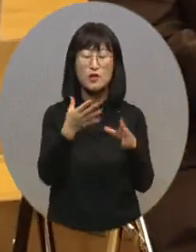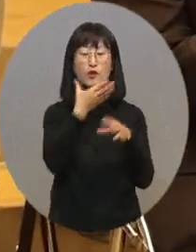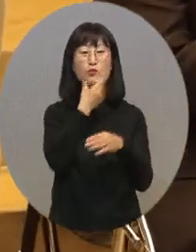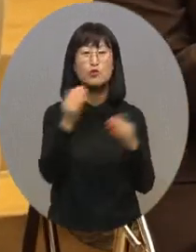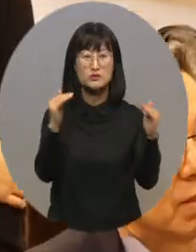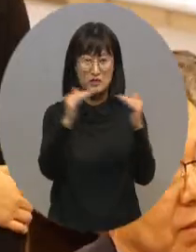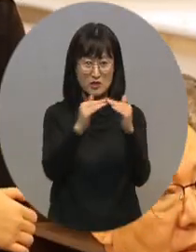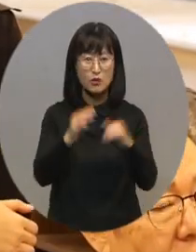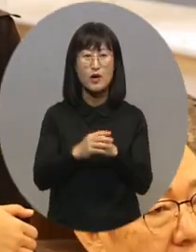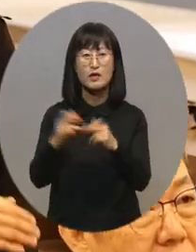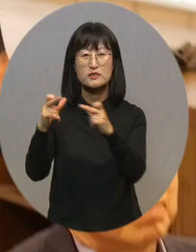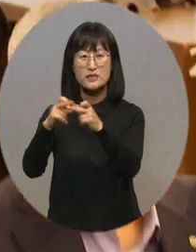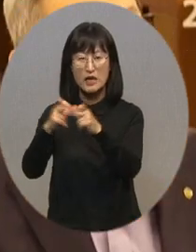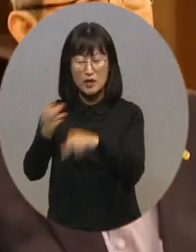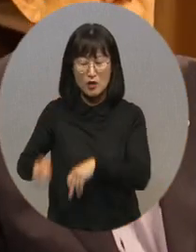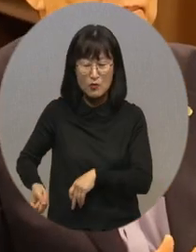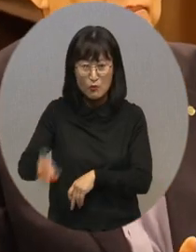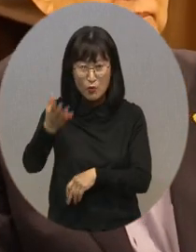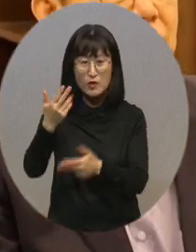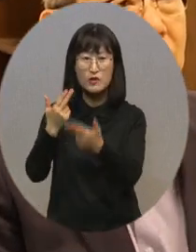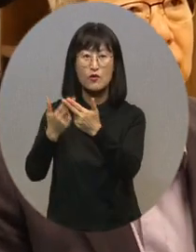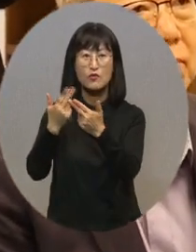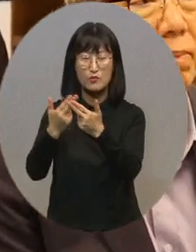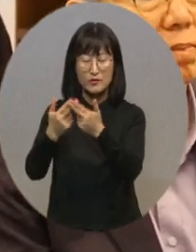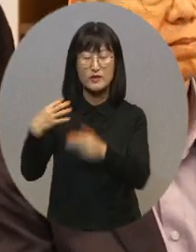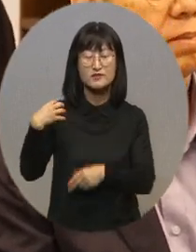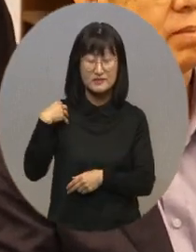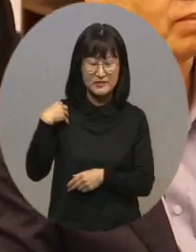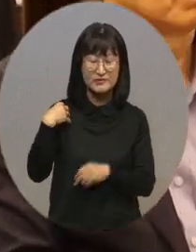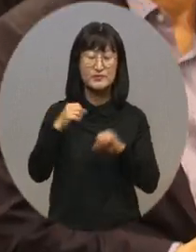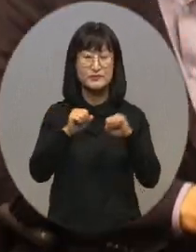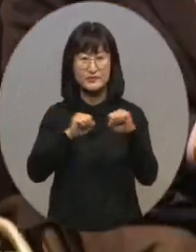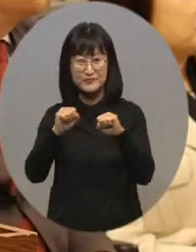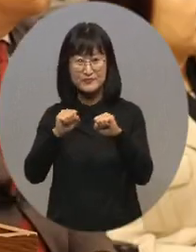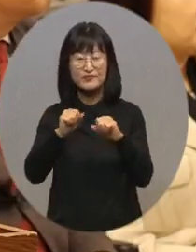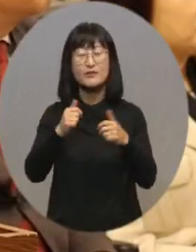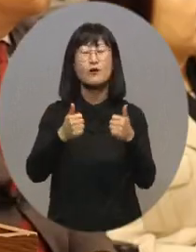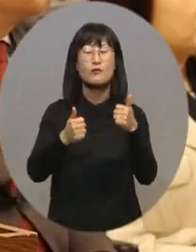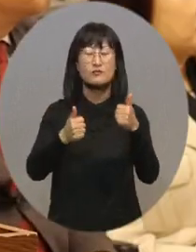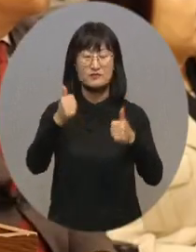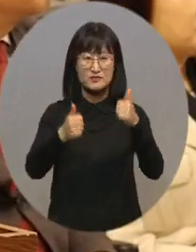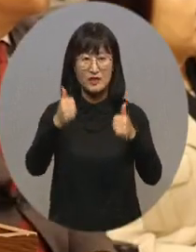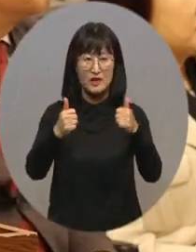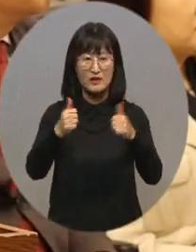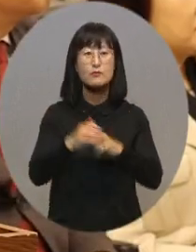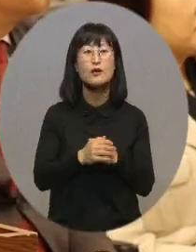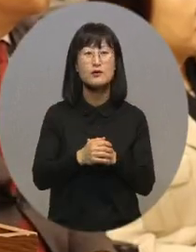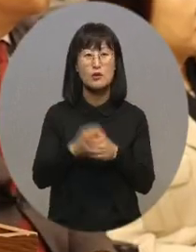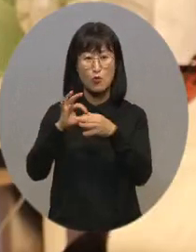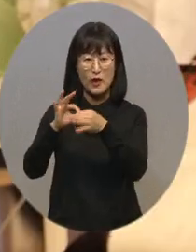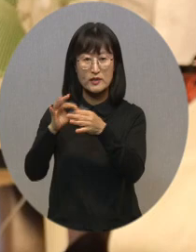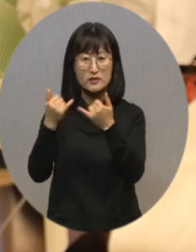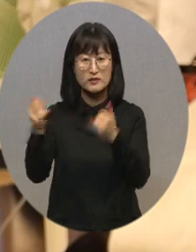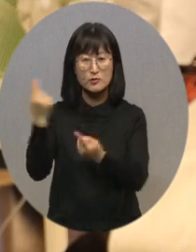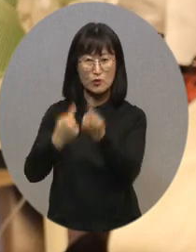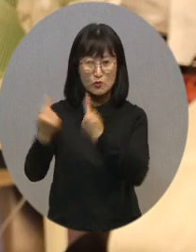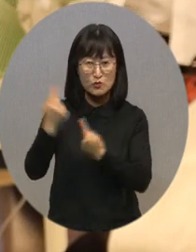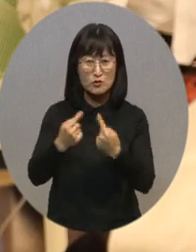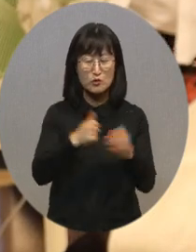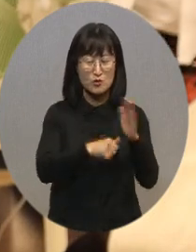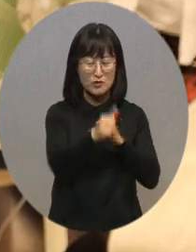광주광역시 장애인볼링협회가 주관하는 이날 대회에는 다양한 장애인 체육회 인사들이 개회식에 참석하여